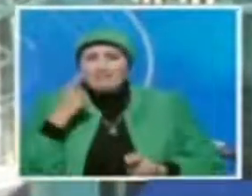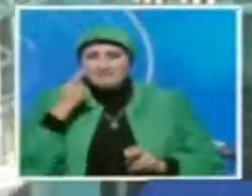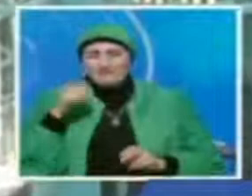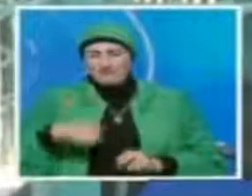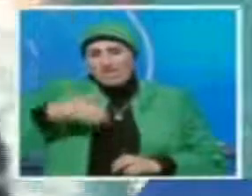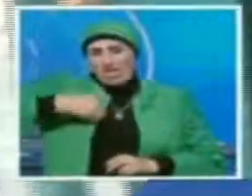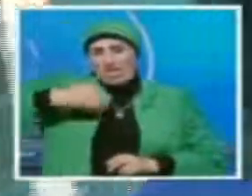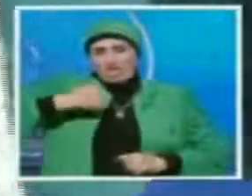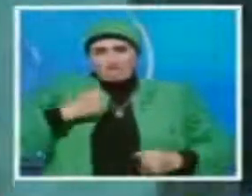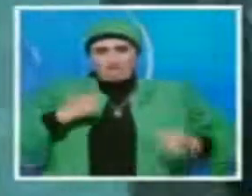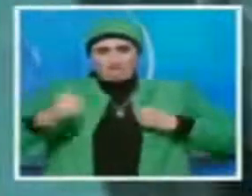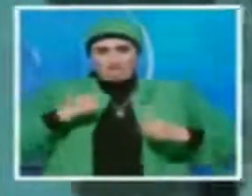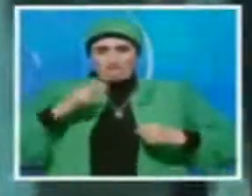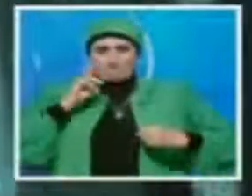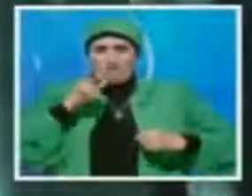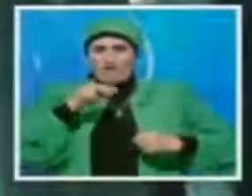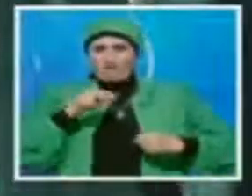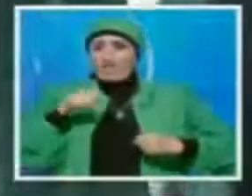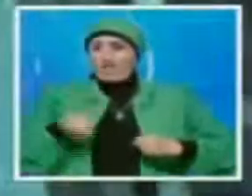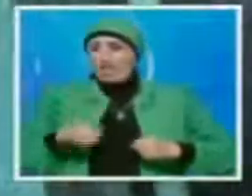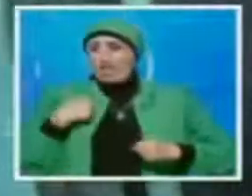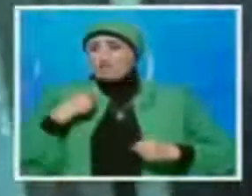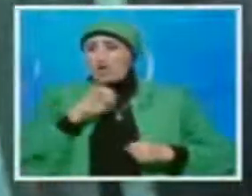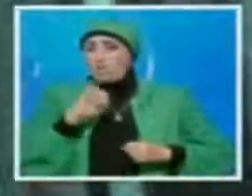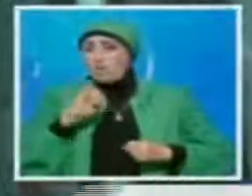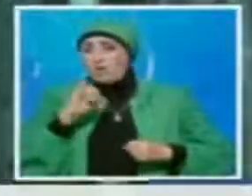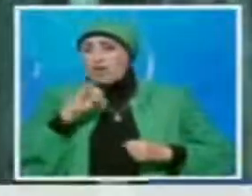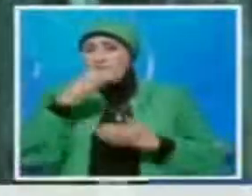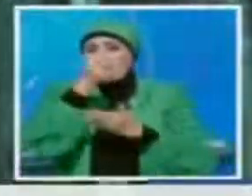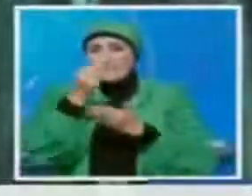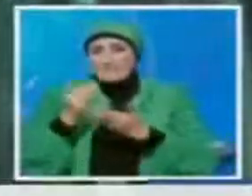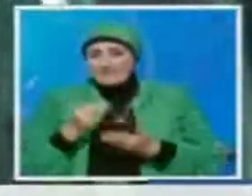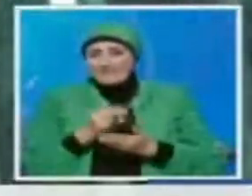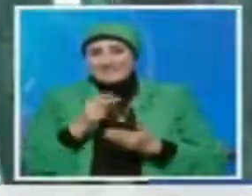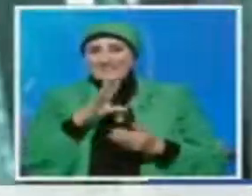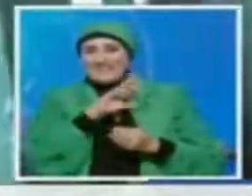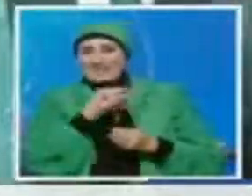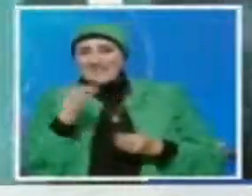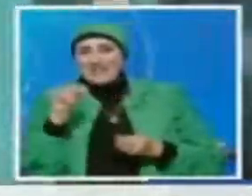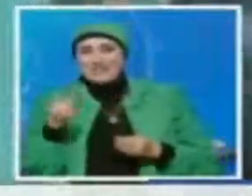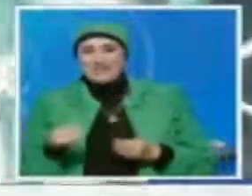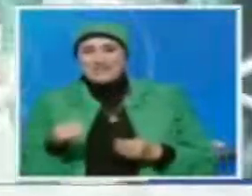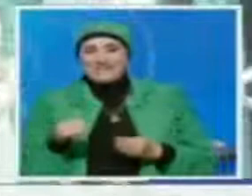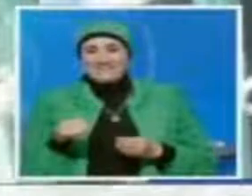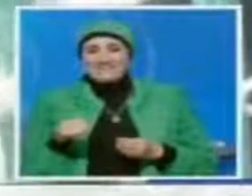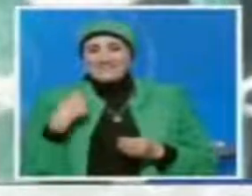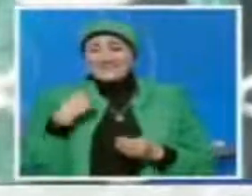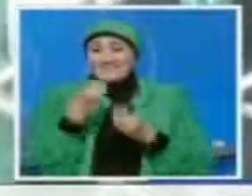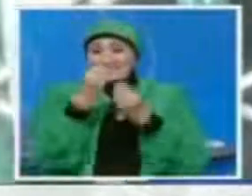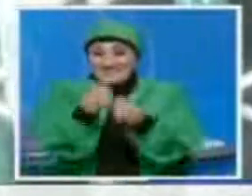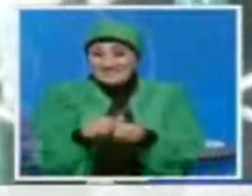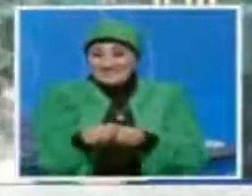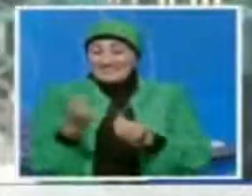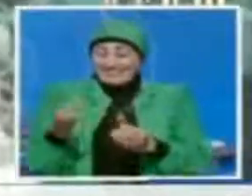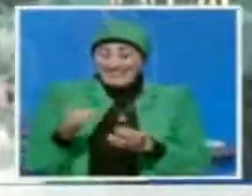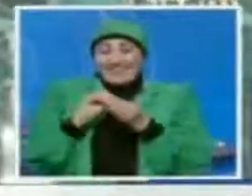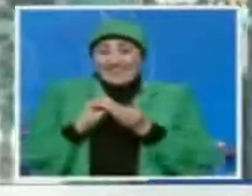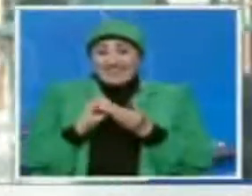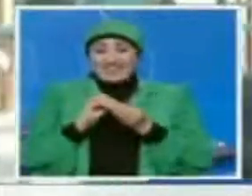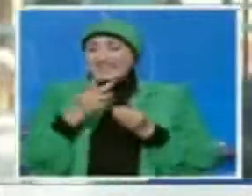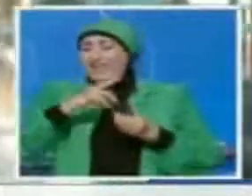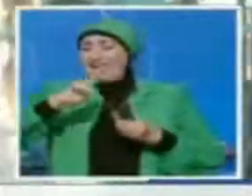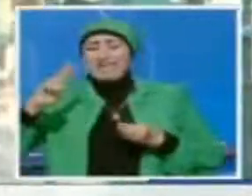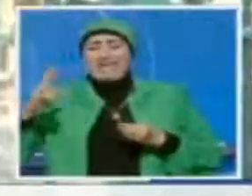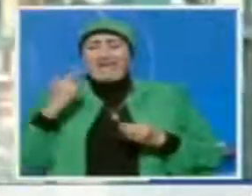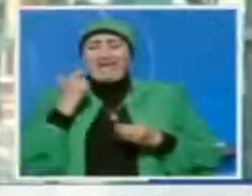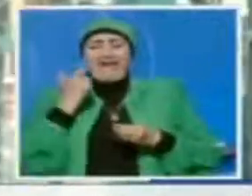بيعملها. وطبعا الشمبانزي من الحاجات المهمة جدا، بيرسم، بيعمل حاجات كويسة، ممكن تديله أي حاجة يلعب بيها، لعبة أي حاجة